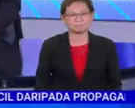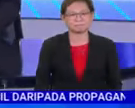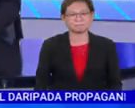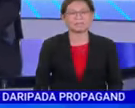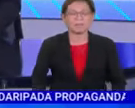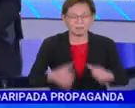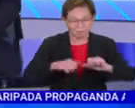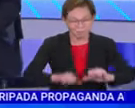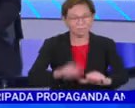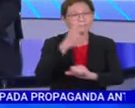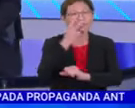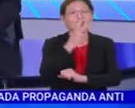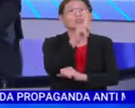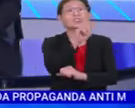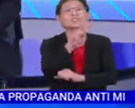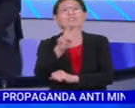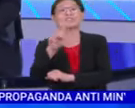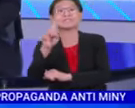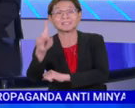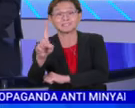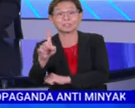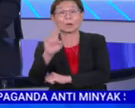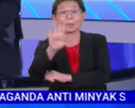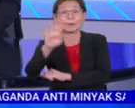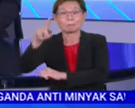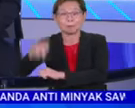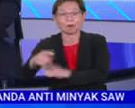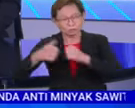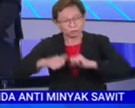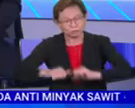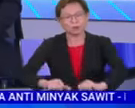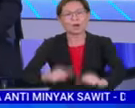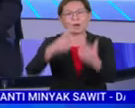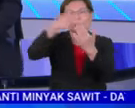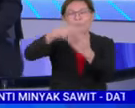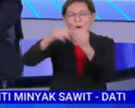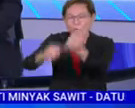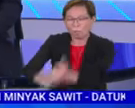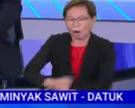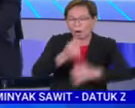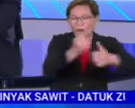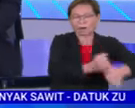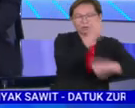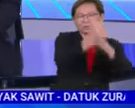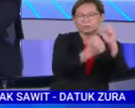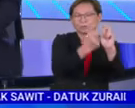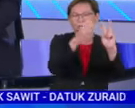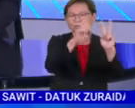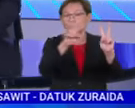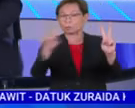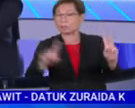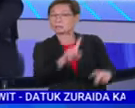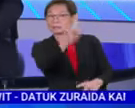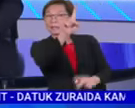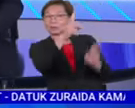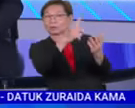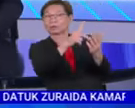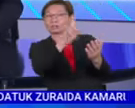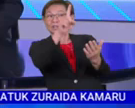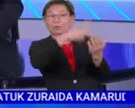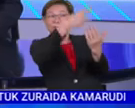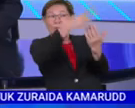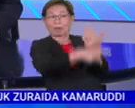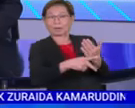Masih bersama berita perdana, kami teruskan dengan laporan program Kayuhan Merdeka 2022 yang merupakan salah satu daripada